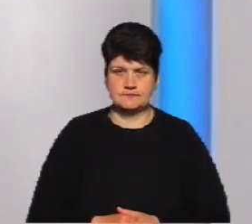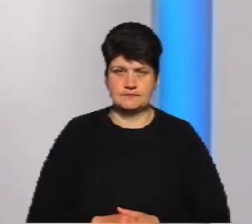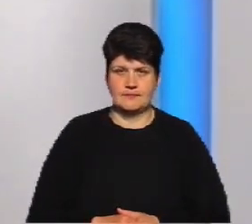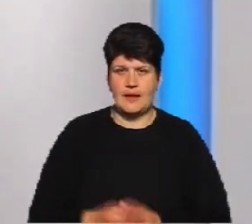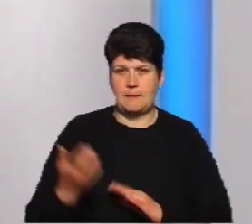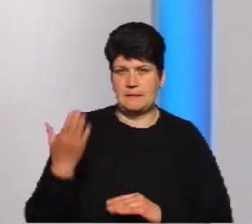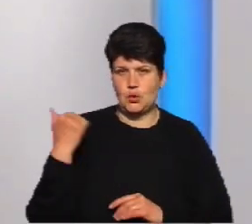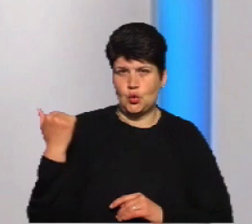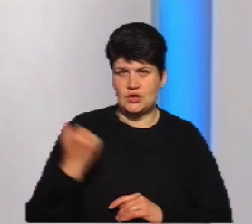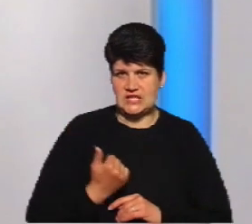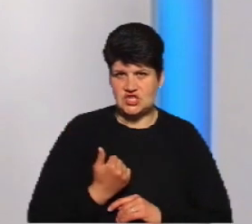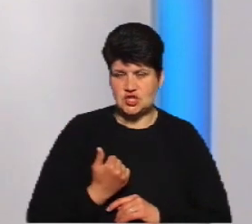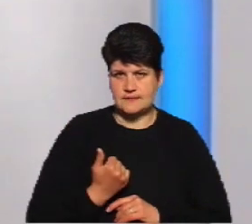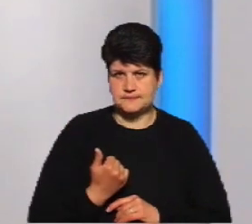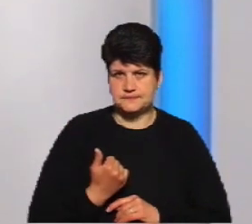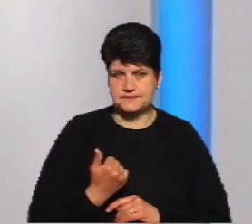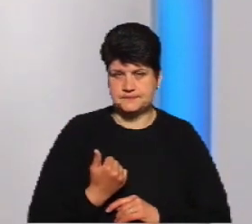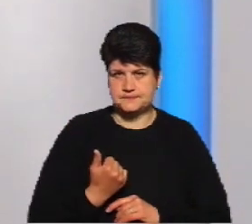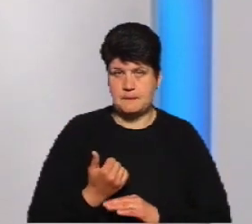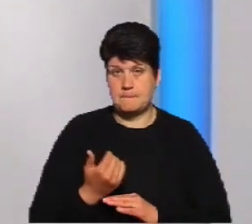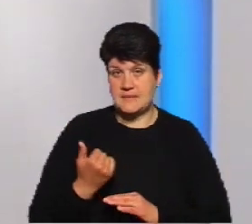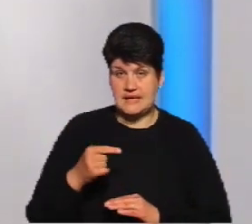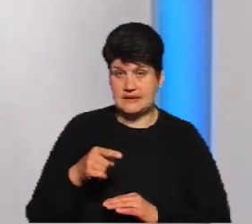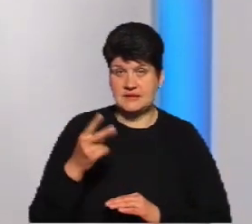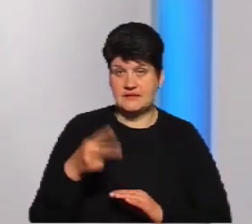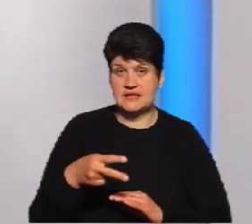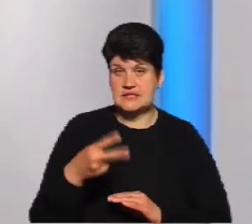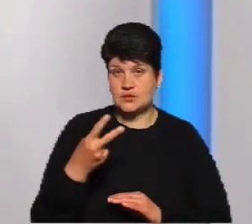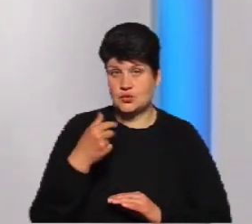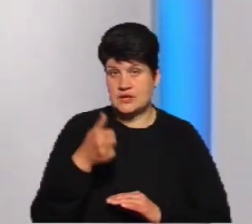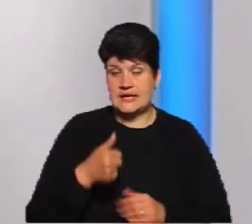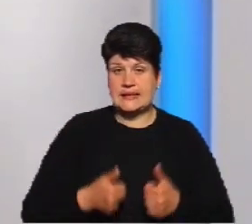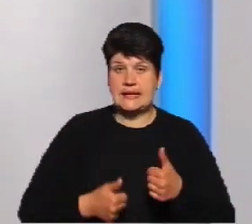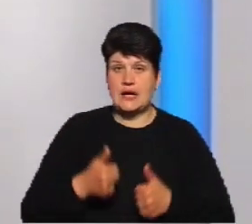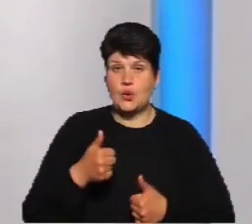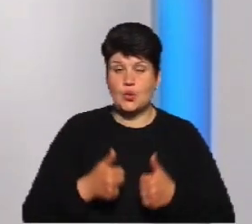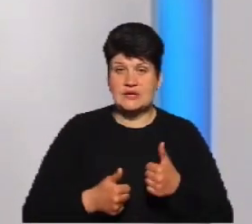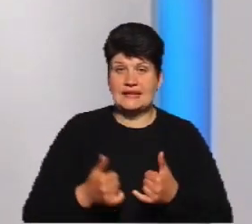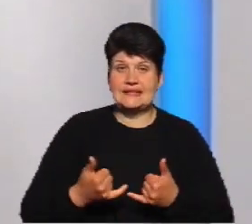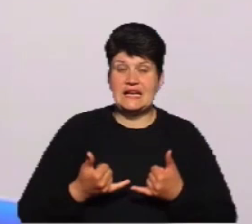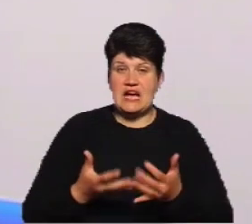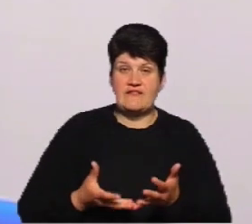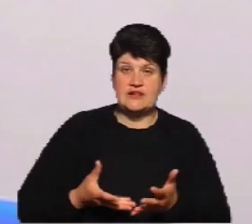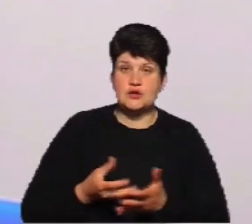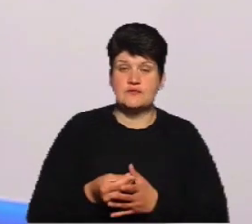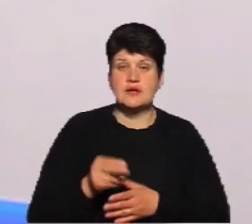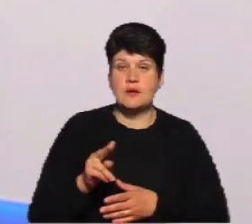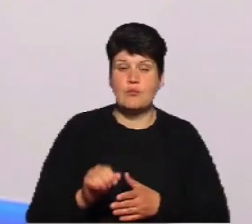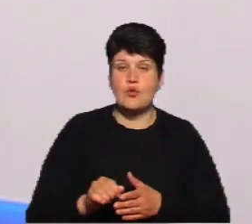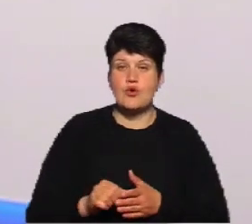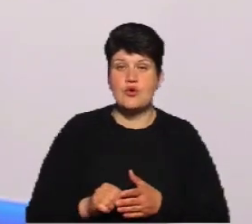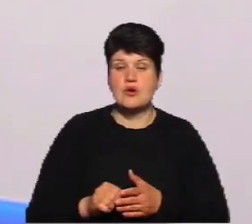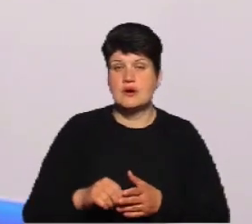тижня, перед тим, як на 22-й рік на конкурс для фінансування по Державному фонду регіонального